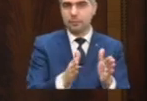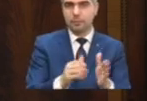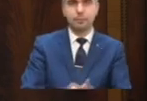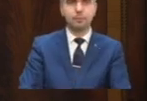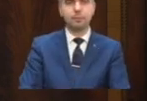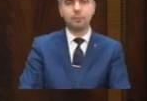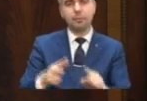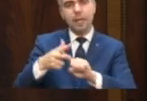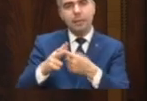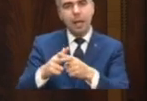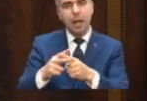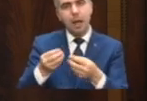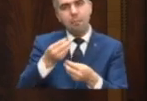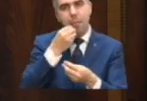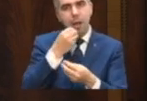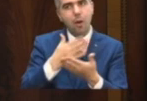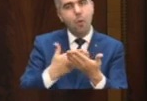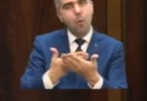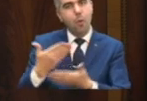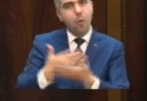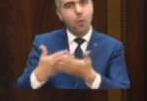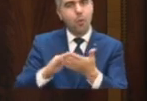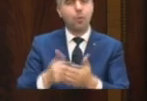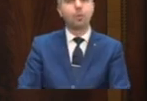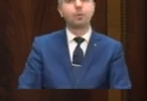الصناعة الغذائية اللي دار فيها، وهو